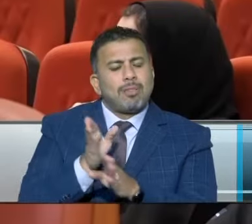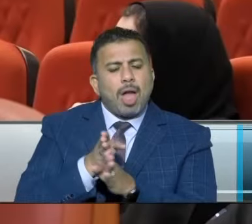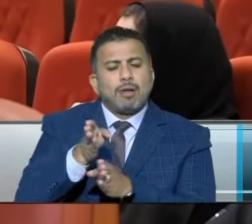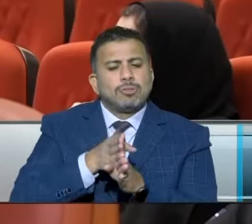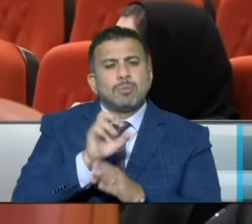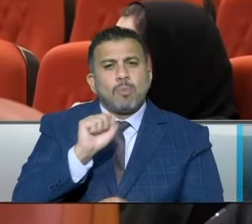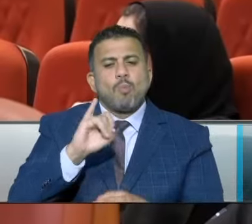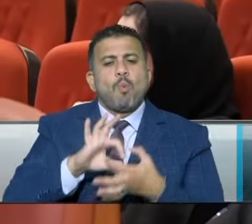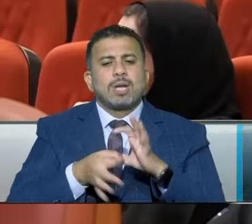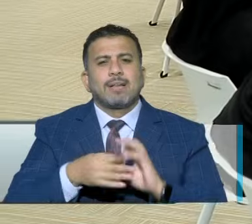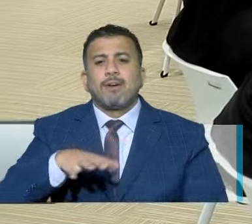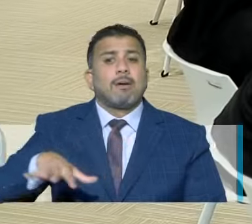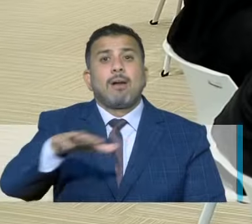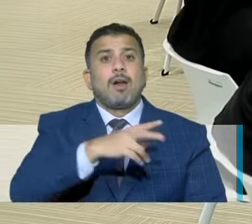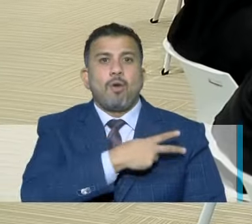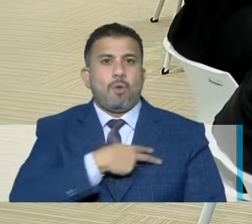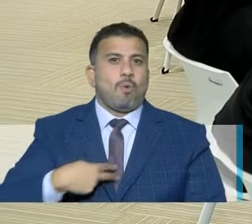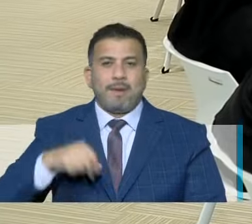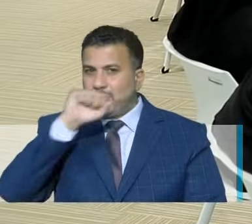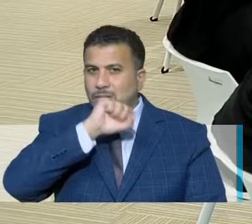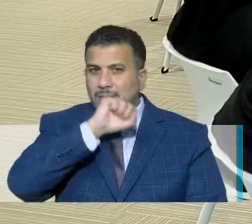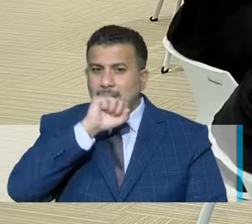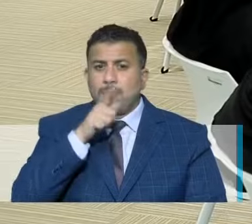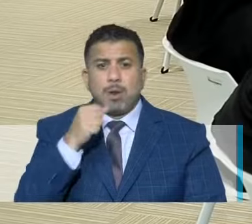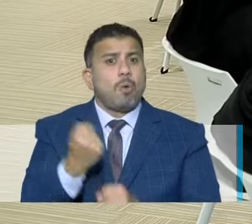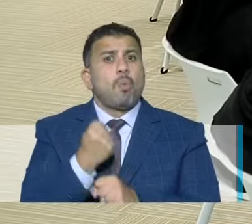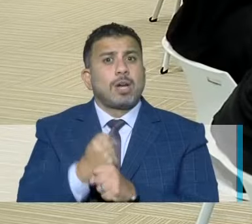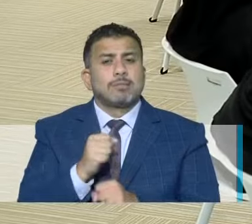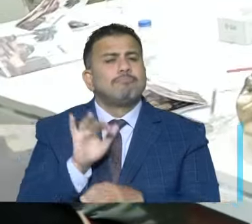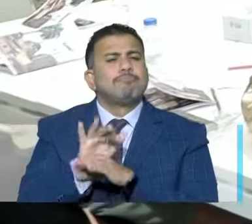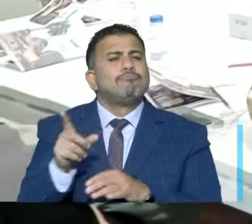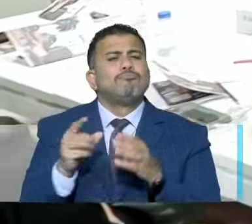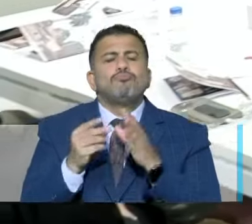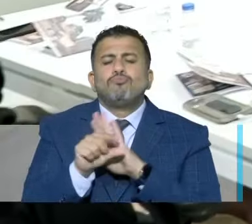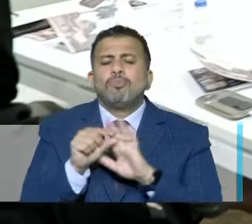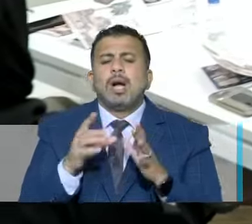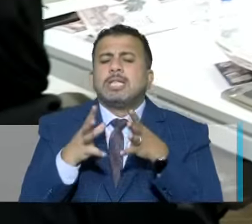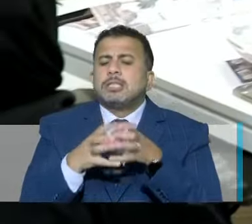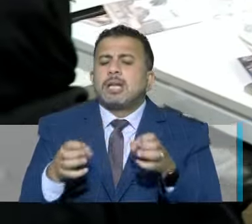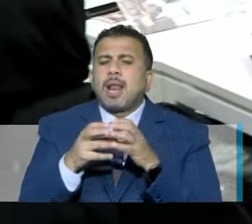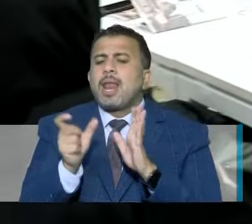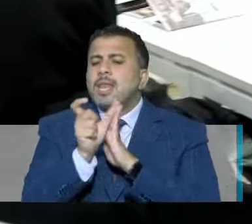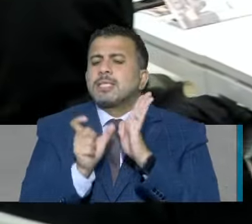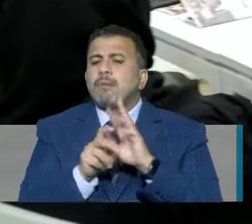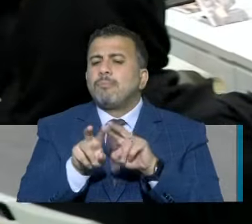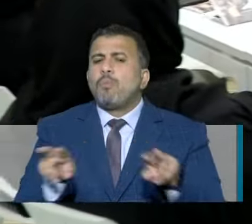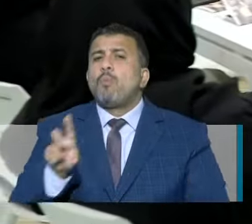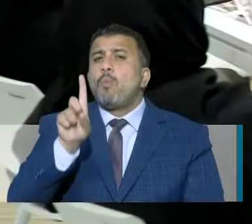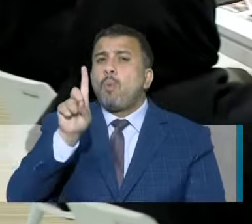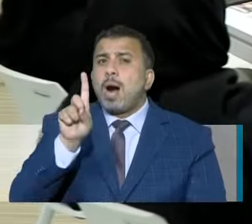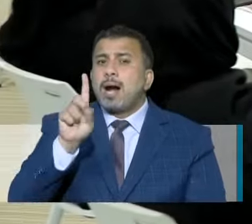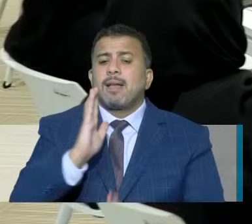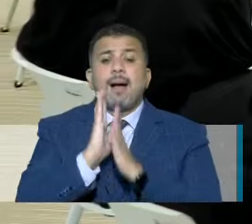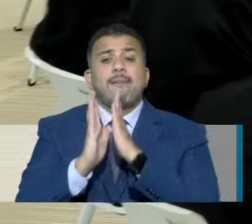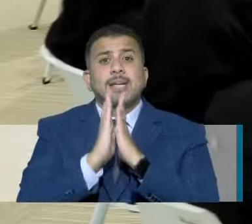المؤسسات الحكومية في الإمارة، منها هذه الورشة التي تتناول شرح النظام الموحد لتصنيف